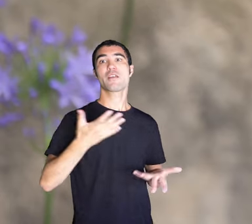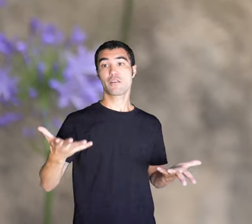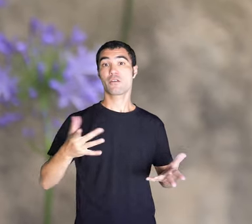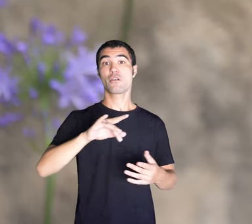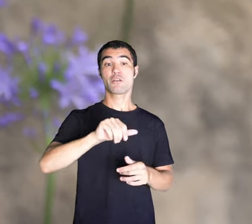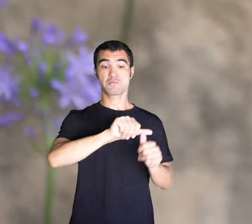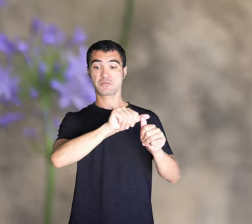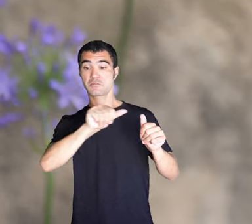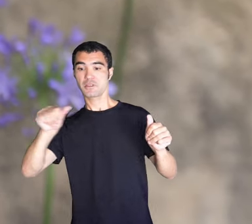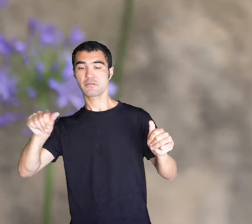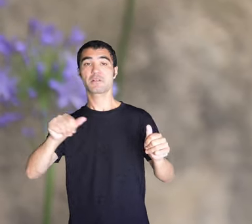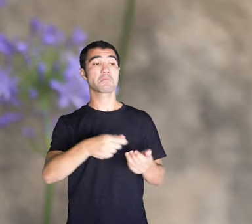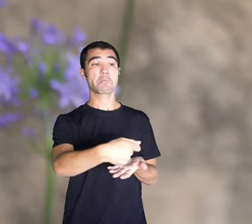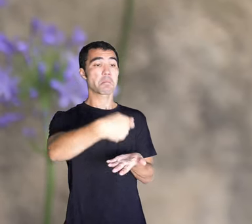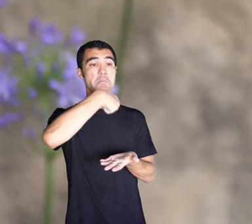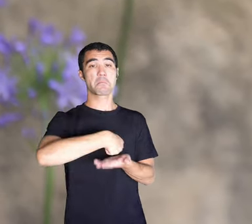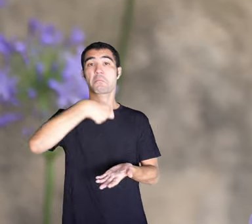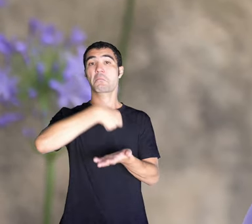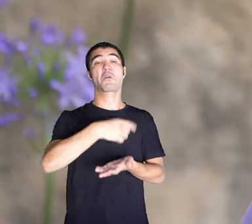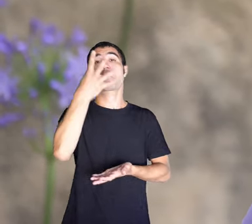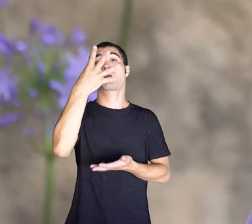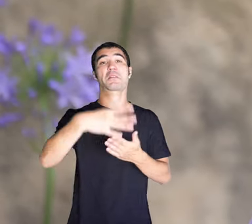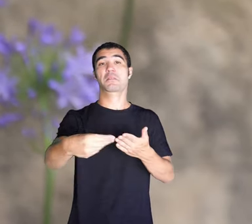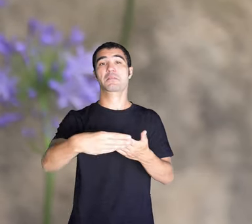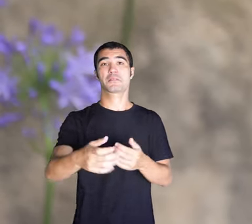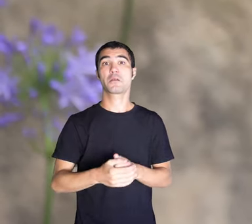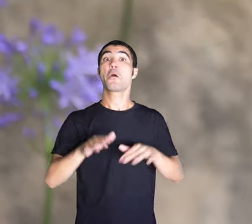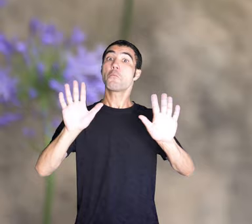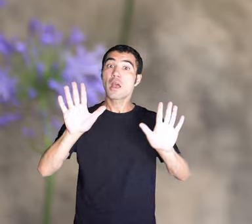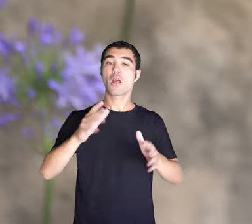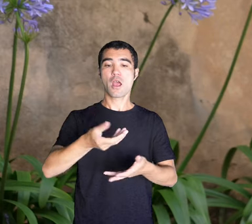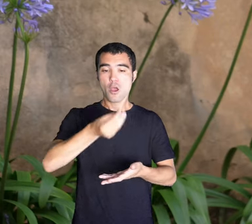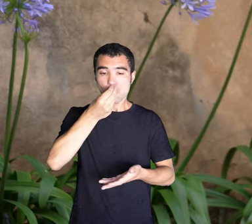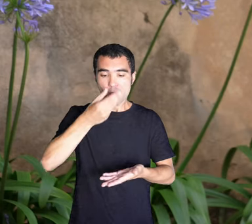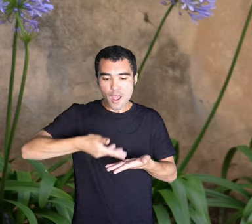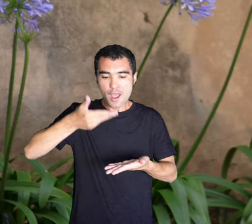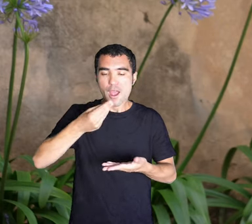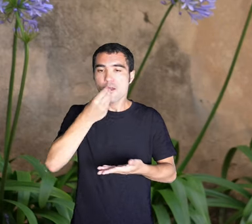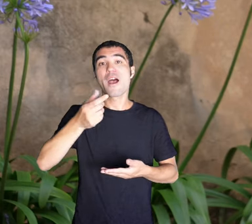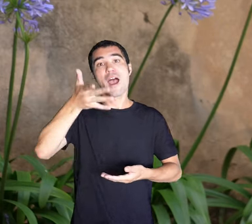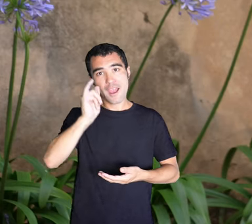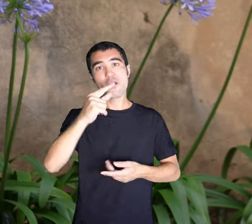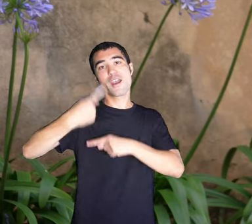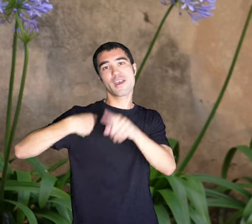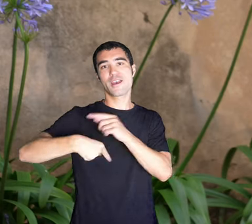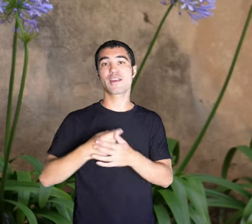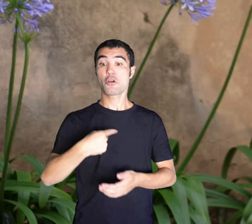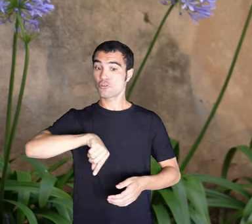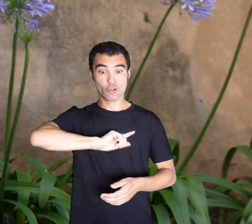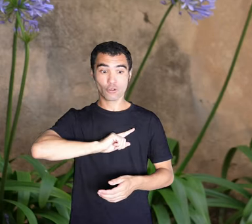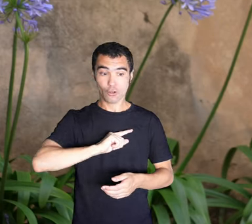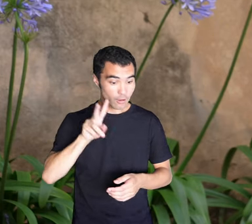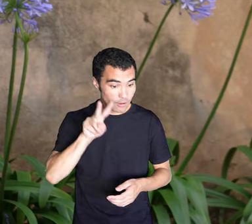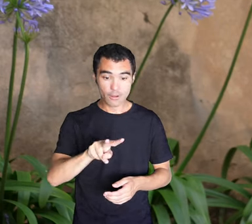cada setmana mos pagaven res, 4 cèntims, però mos daven un plat de calent. I nosaltres, amb qualsevol cosa darrere,